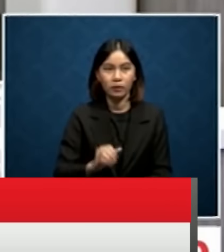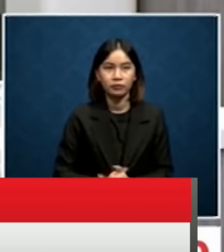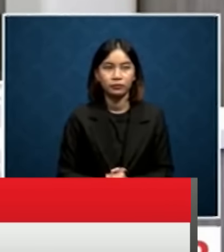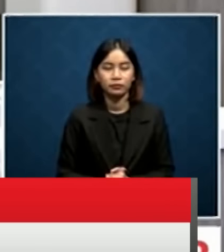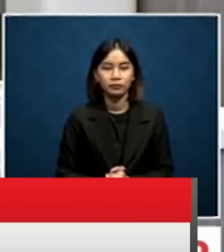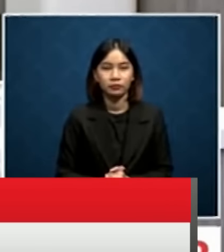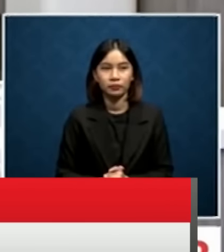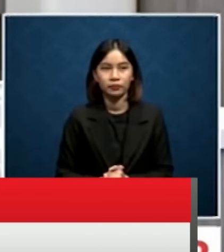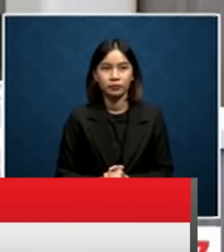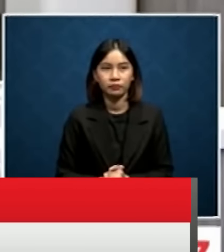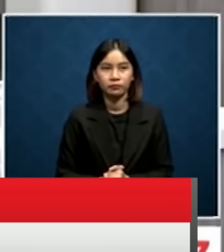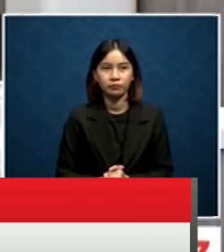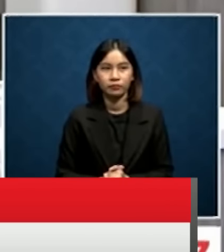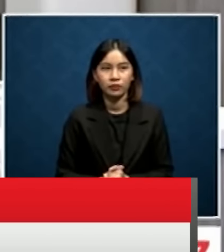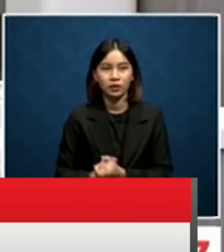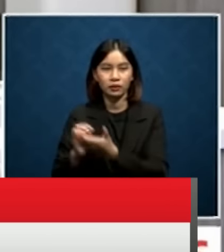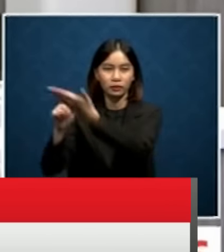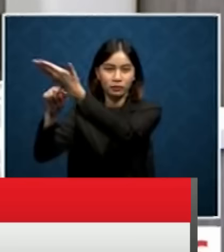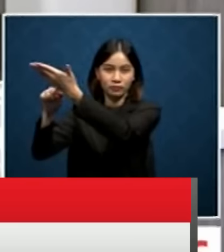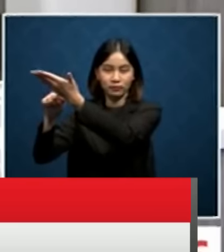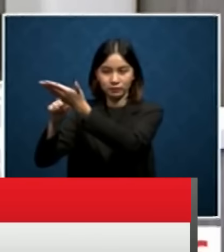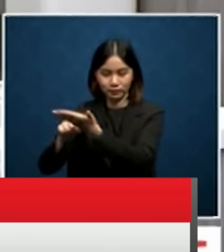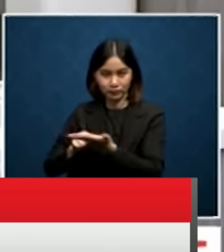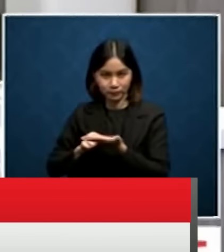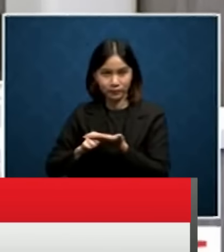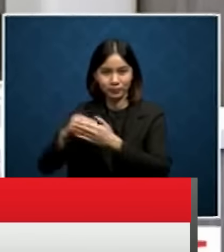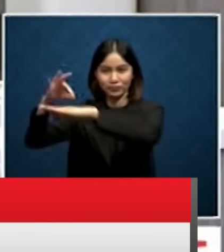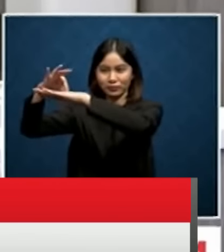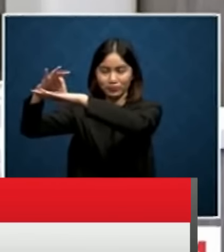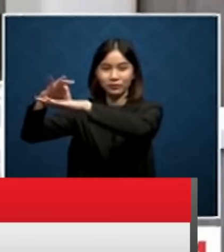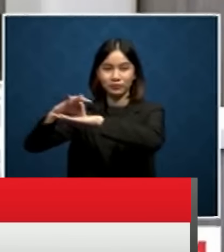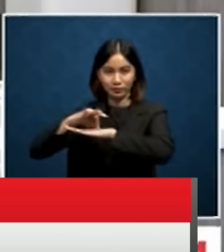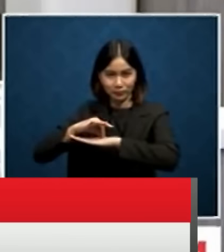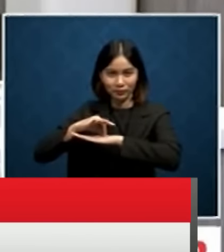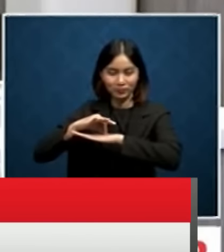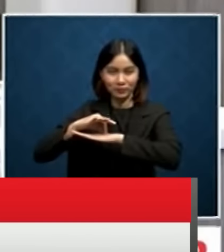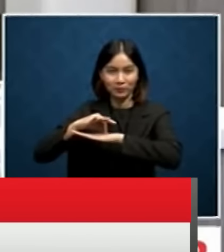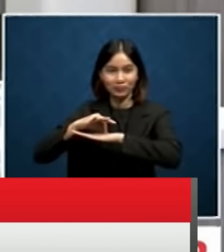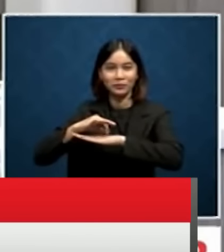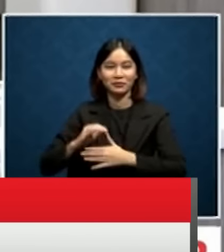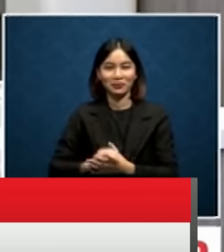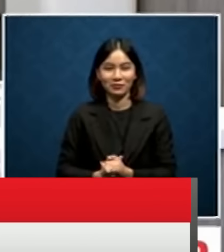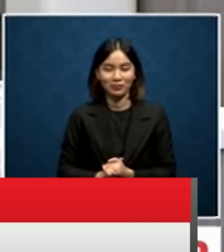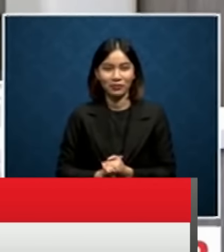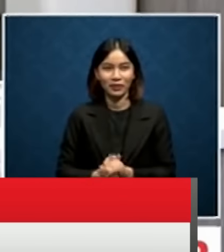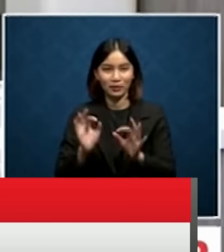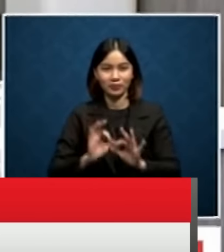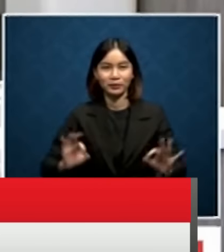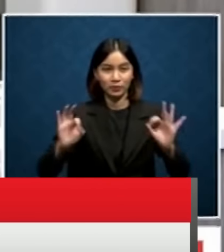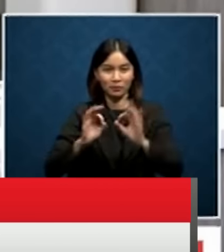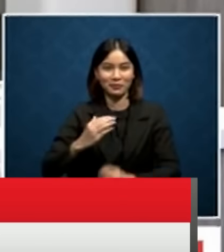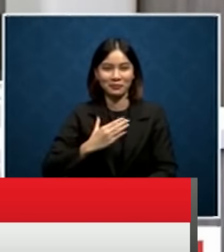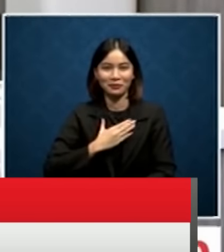รับการโปรดเกล้าส่งแต่งตั้งโดยเฉพาะสวกิติศักดิ์